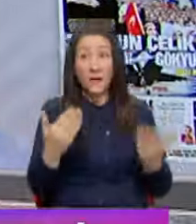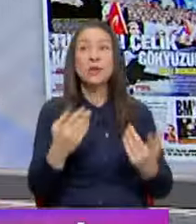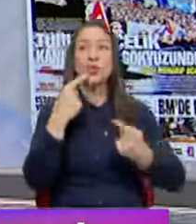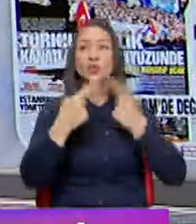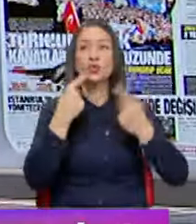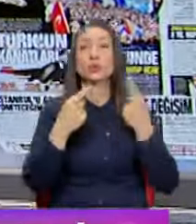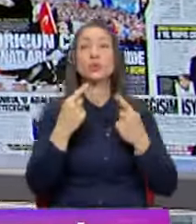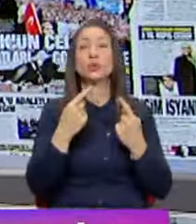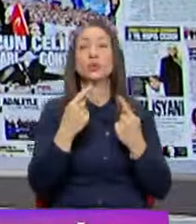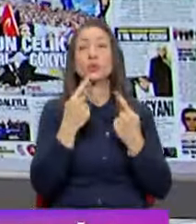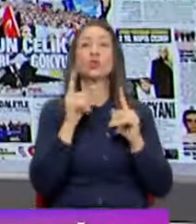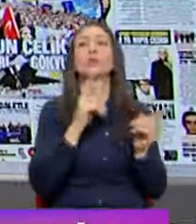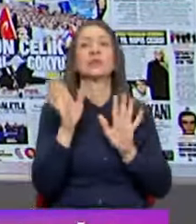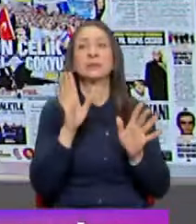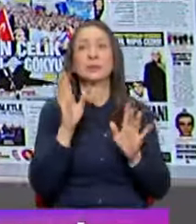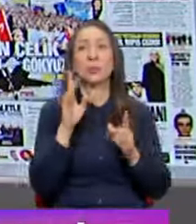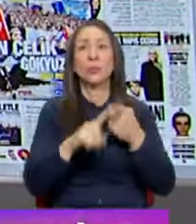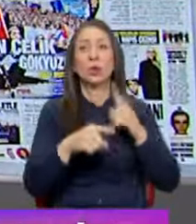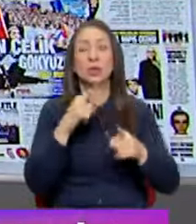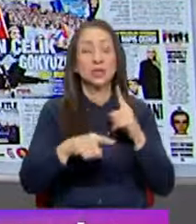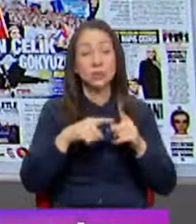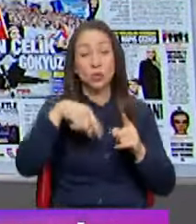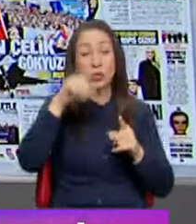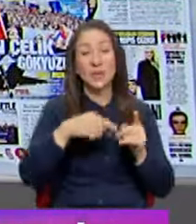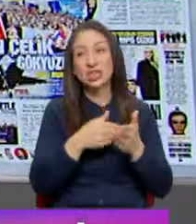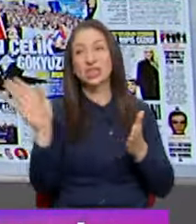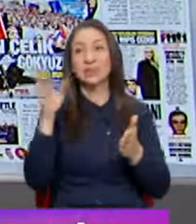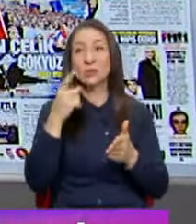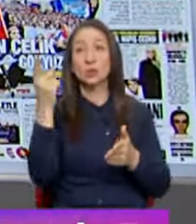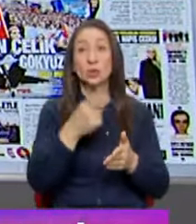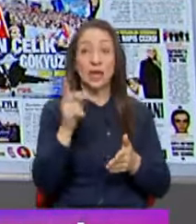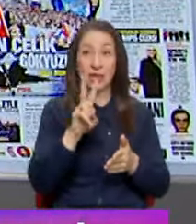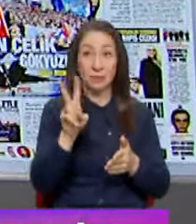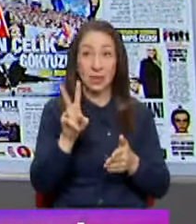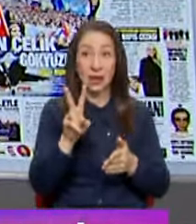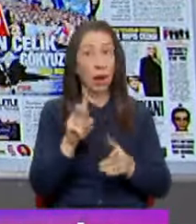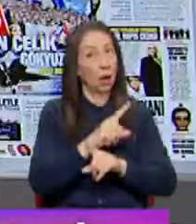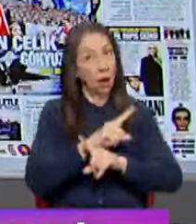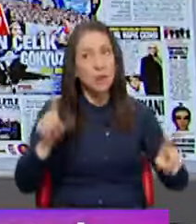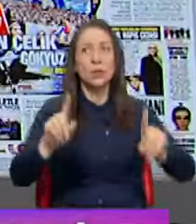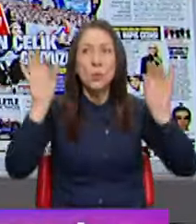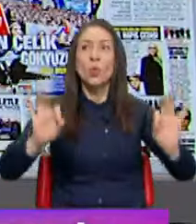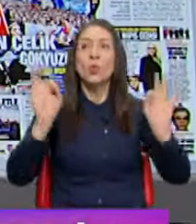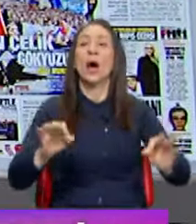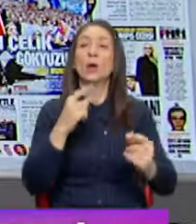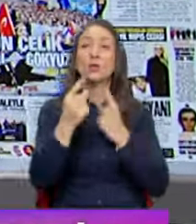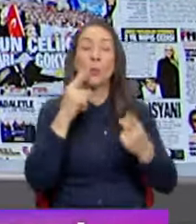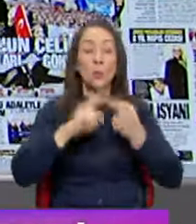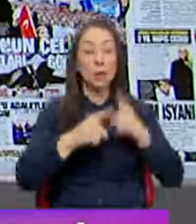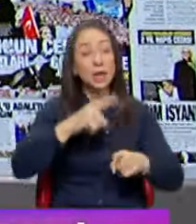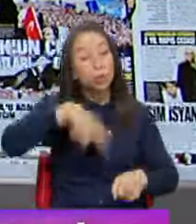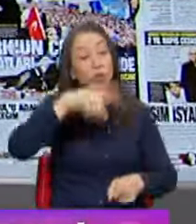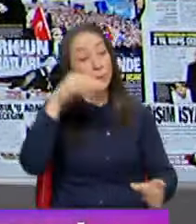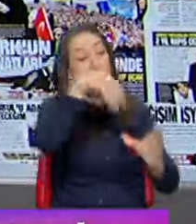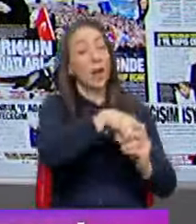konuş Eee konuşmasın siyasetin gündeminden çıksın diyenler % 120 hayır mutlaka konuşsun ve siyasetin